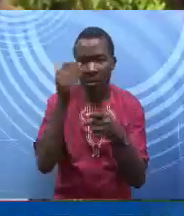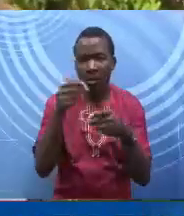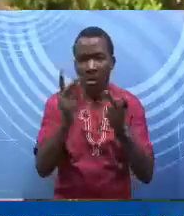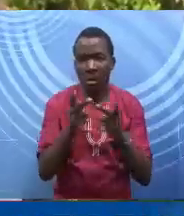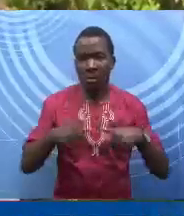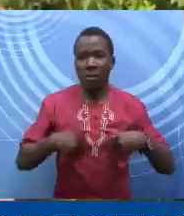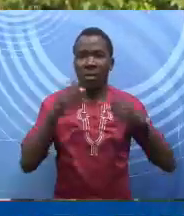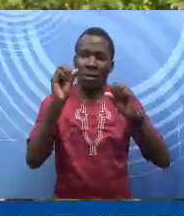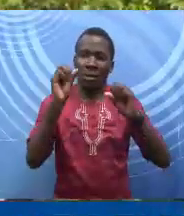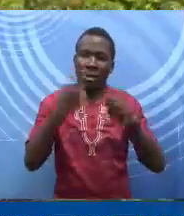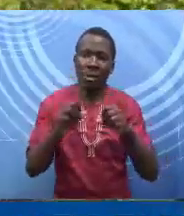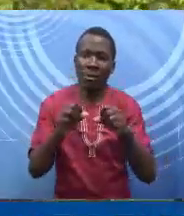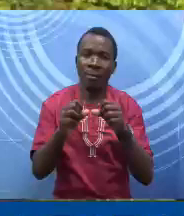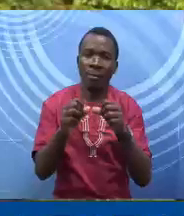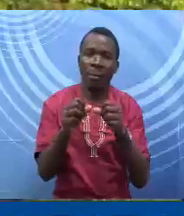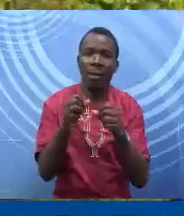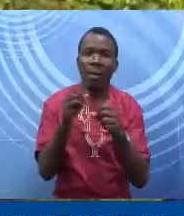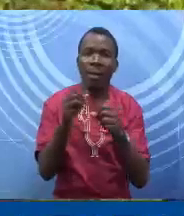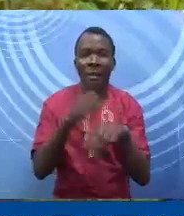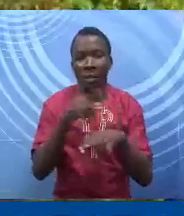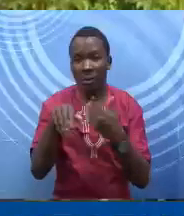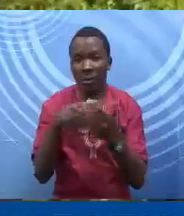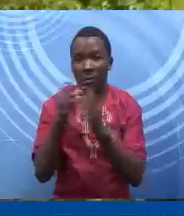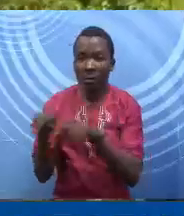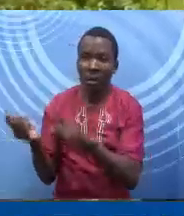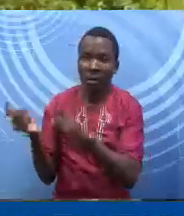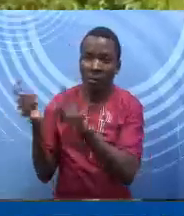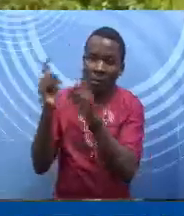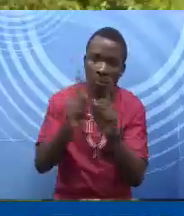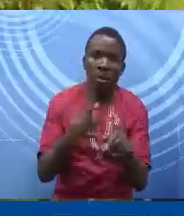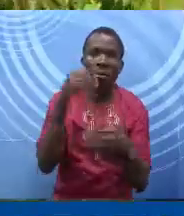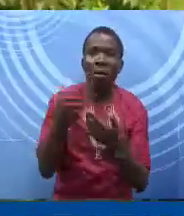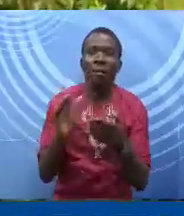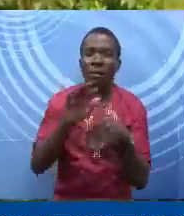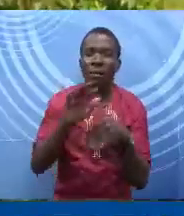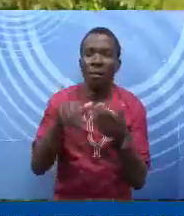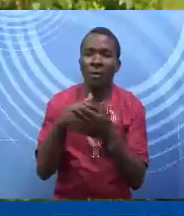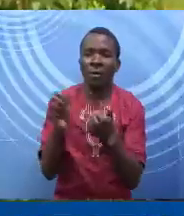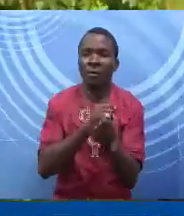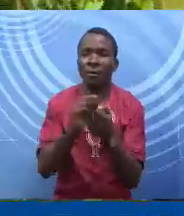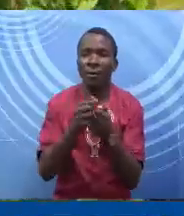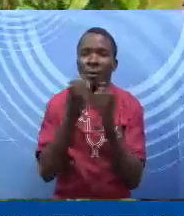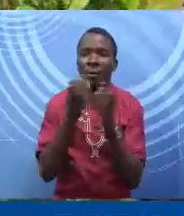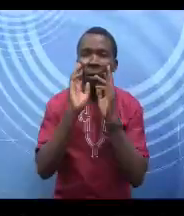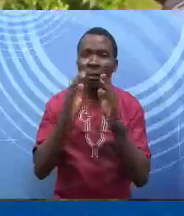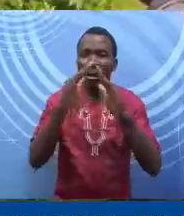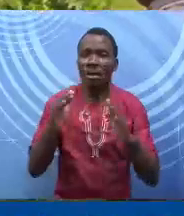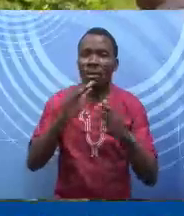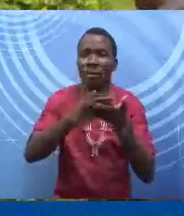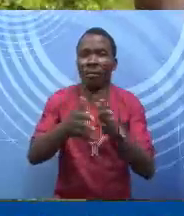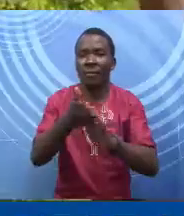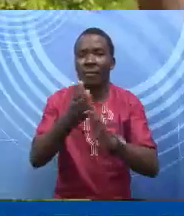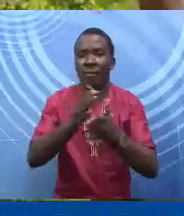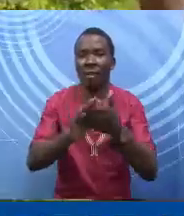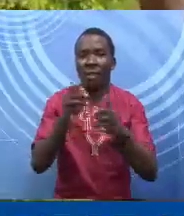tumumanegeka isa n'isaha bishobora kuza n'ubundi bikongera bikariduka n'ubundi ugasanga nta nzira agiye ubwo nka leta